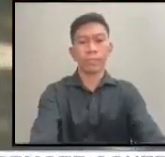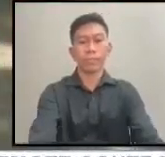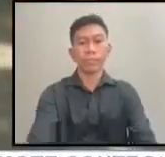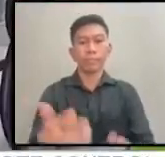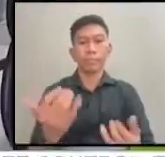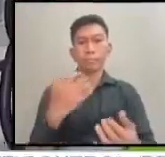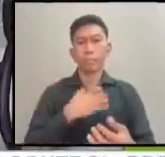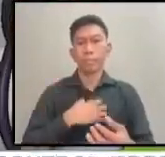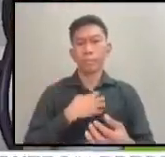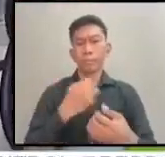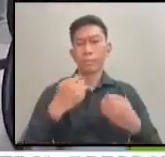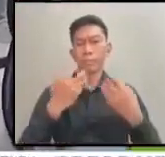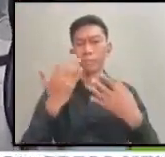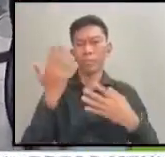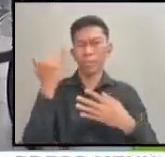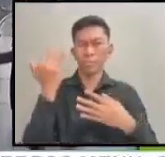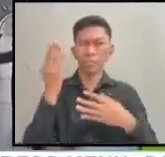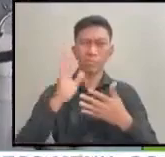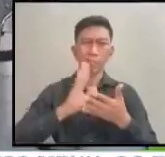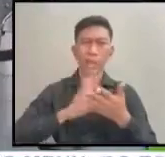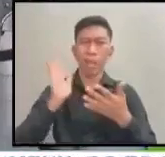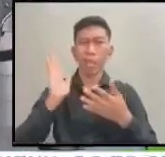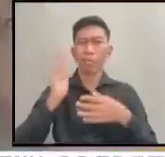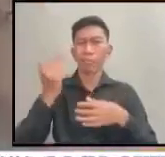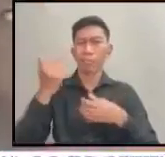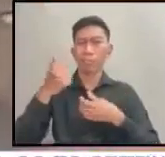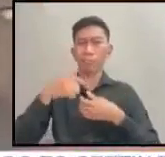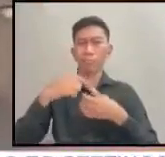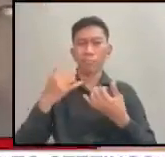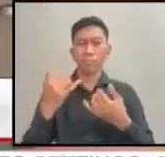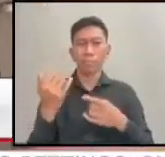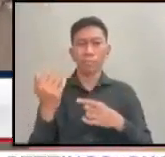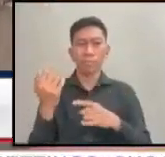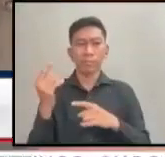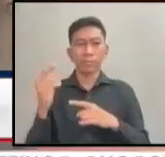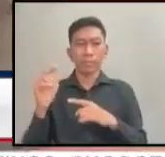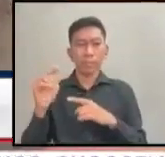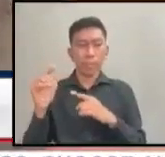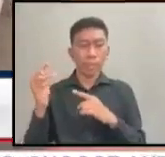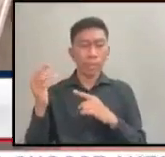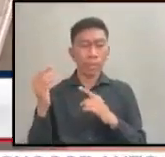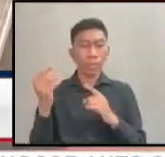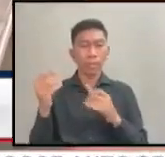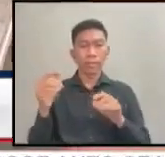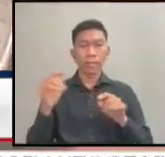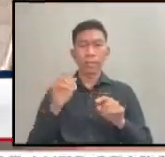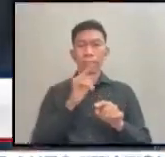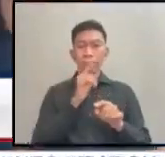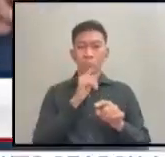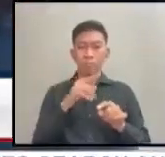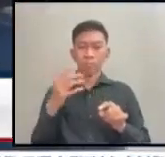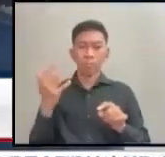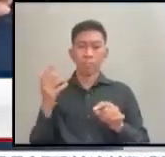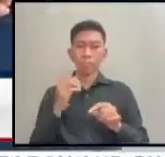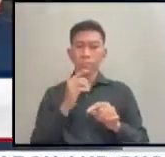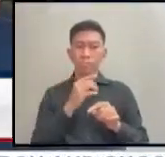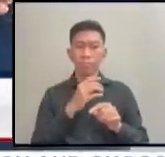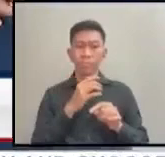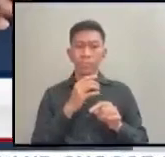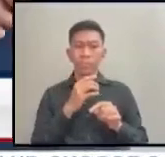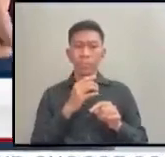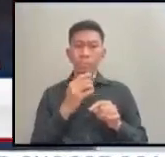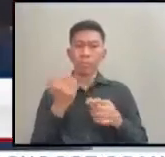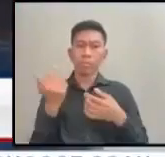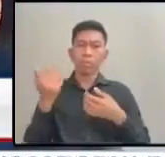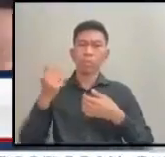Malaking bagay para kay Robert at Joanne na nadagdag presyo ng kada litro ng diesel at gasolina. Anila, hindi ito